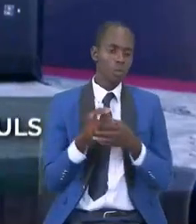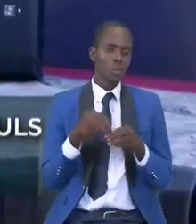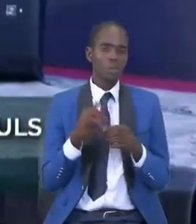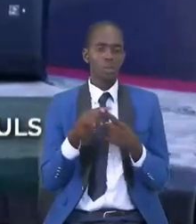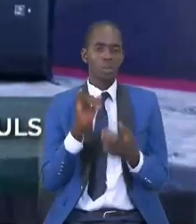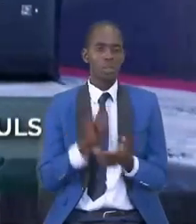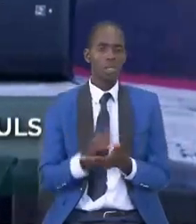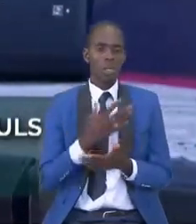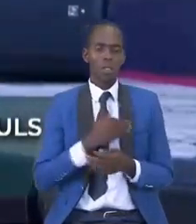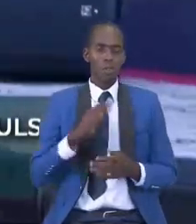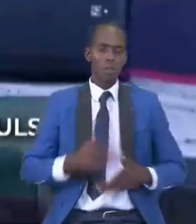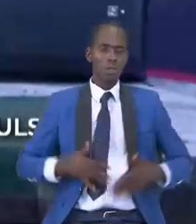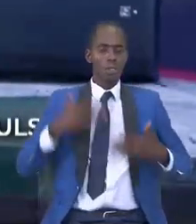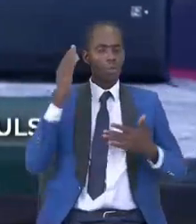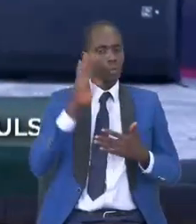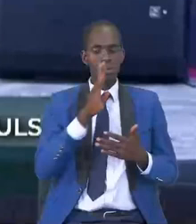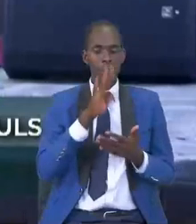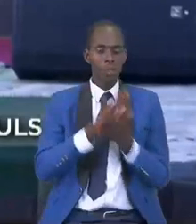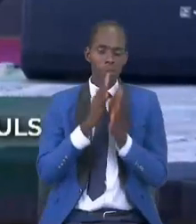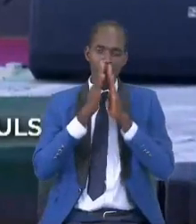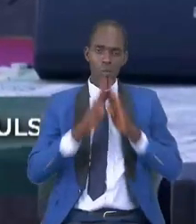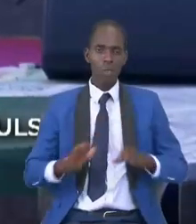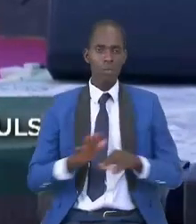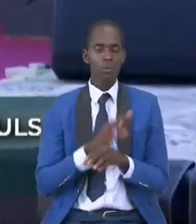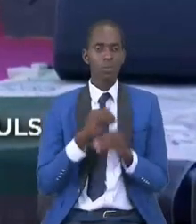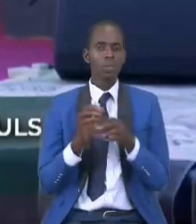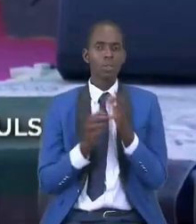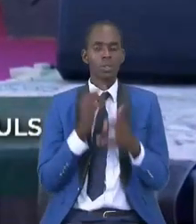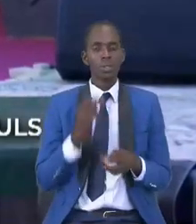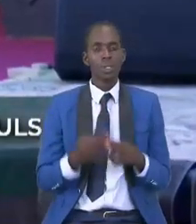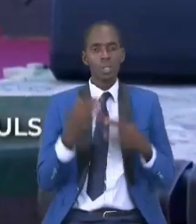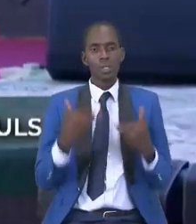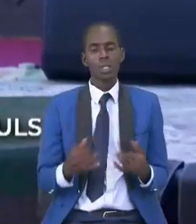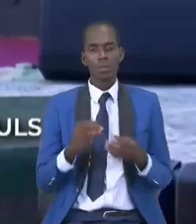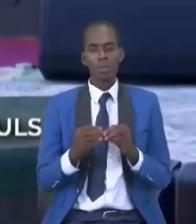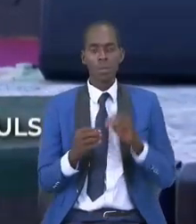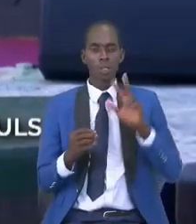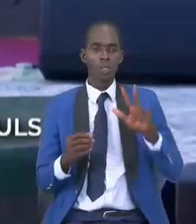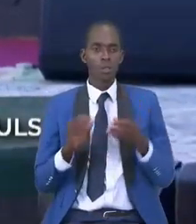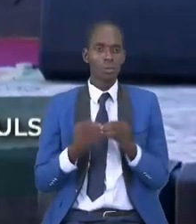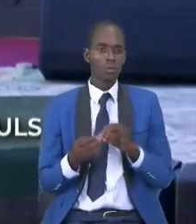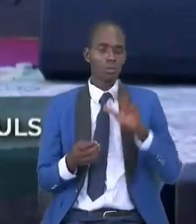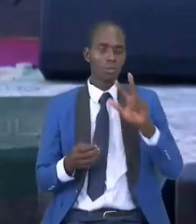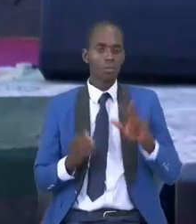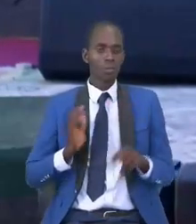sera paisible au nom de Jésus. Troisième élément maintenant, dans le troisième point, notre sacrifice